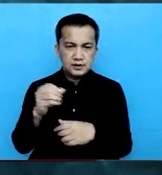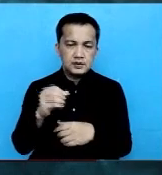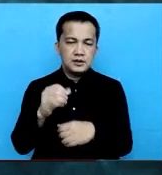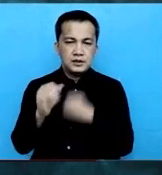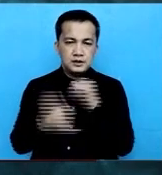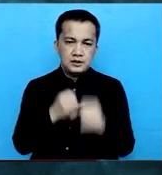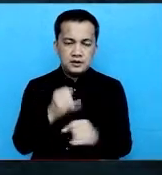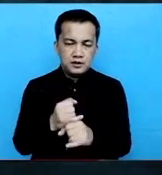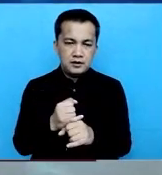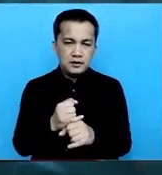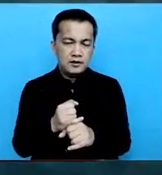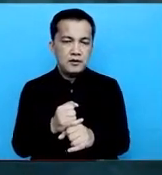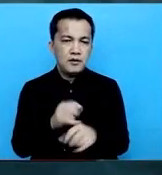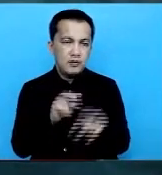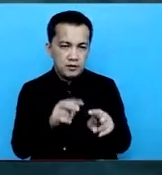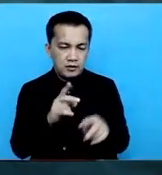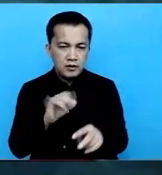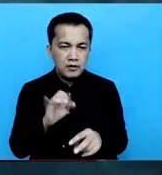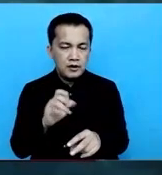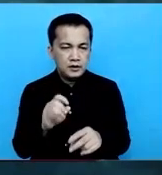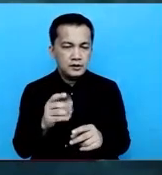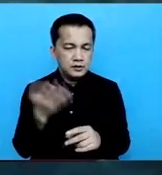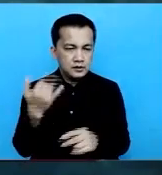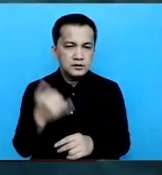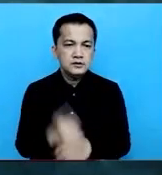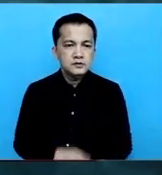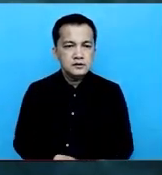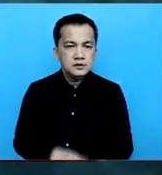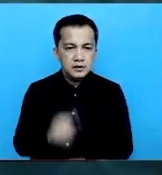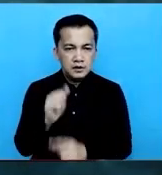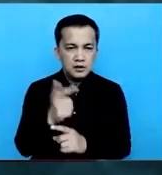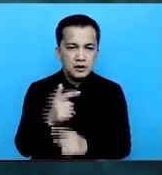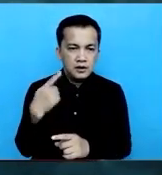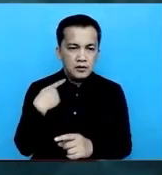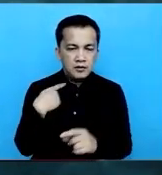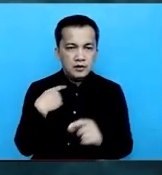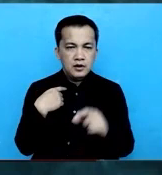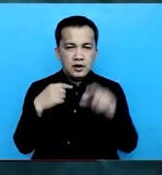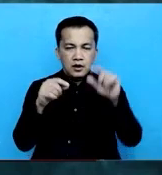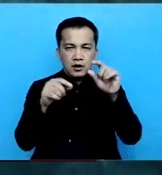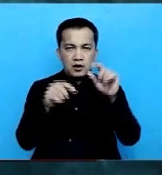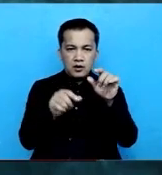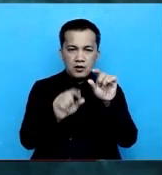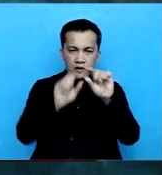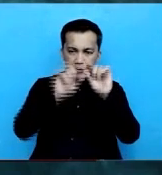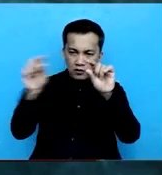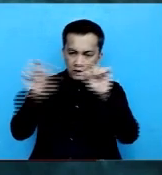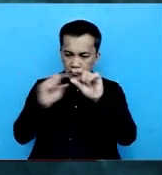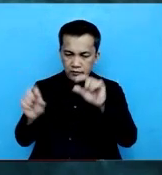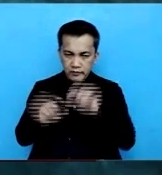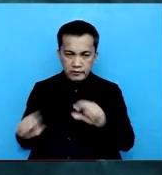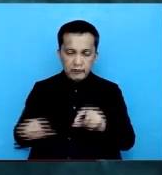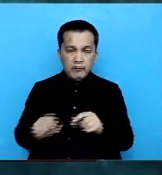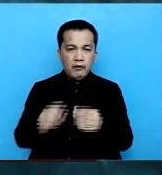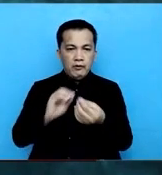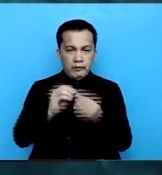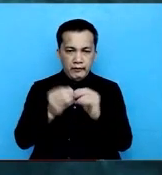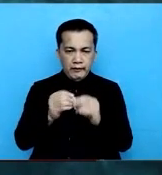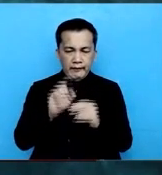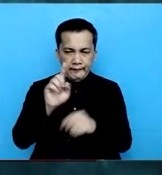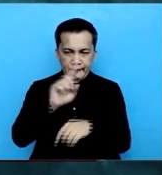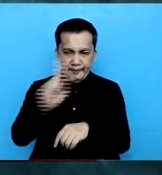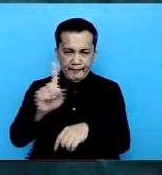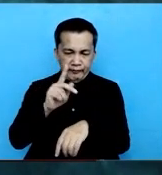Fund nitong Abril. Ang tweet ay may kasama pang graph na pinapakita na number one daw ang Pilipinas sa mga bansa sa